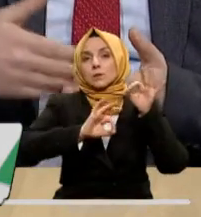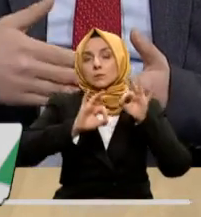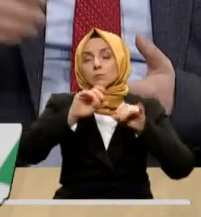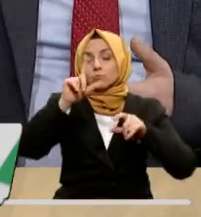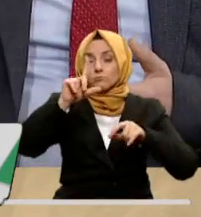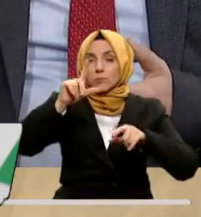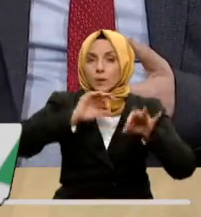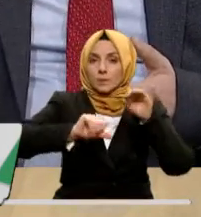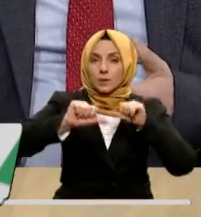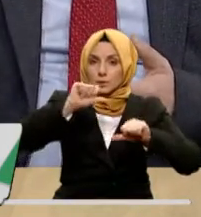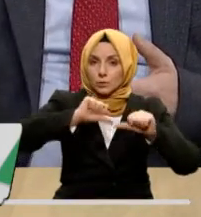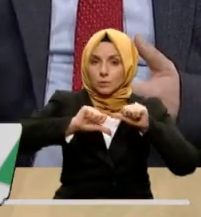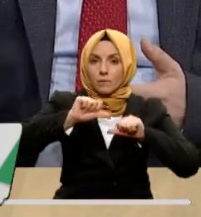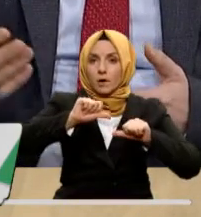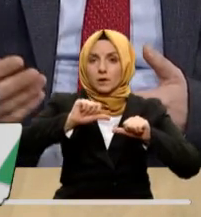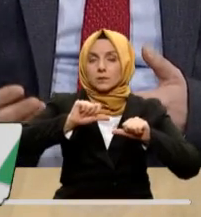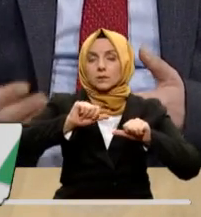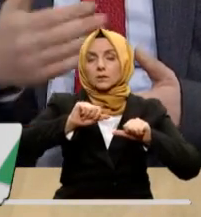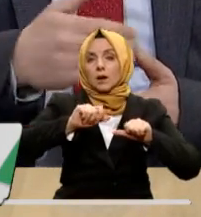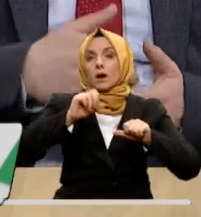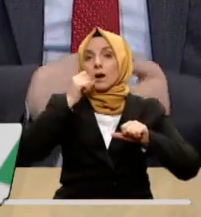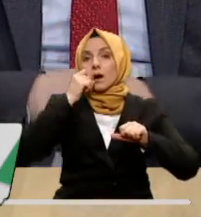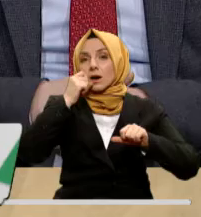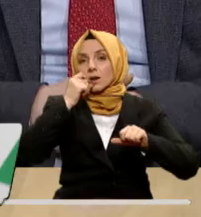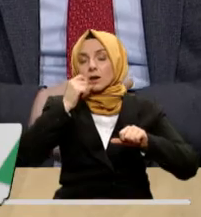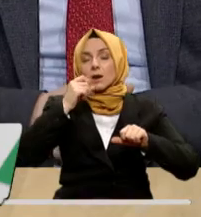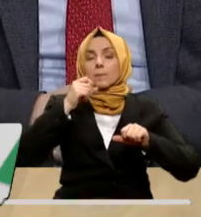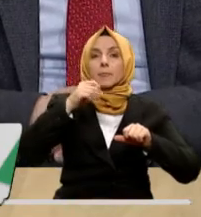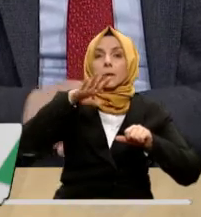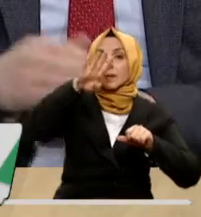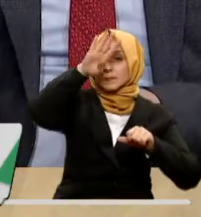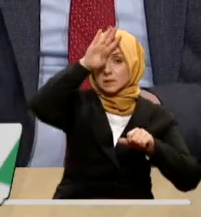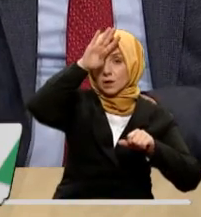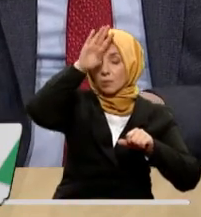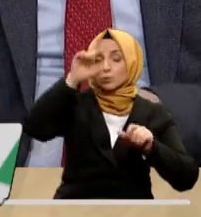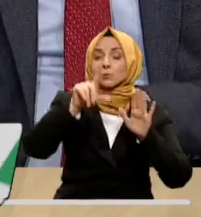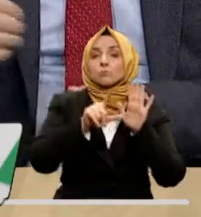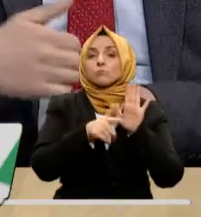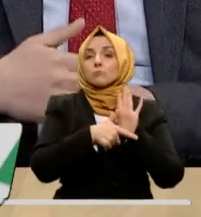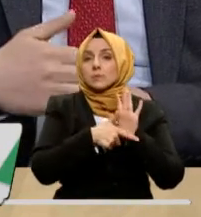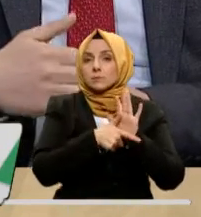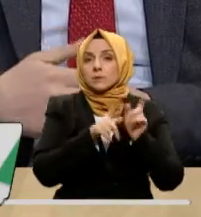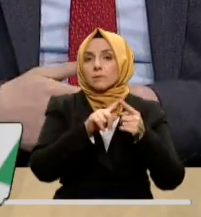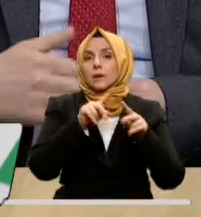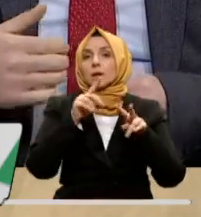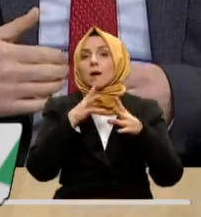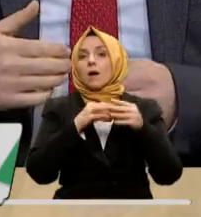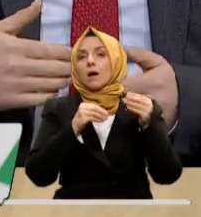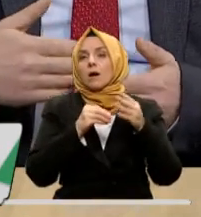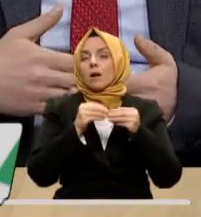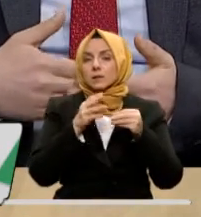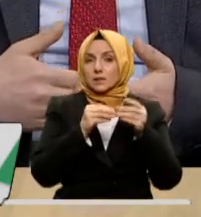süslü tüpleri de o dediğim Ankara İstanbul İzmir ve Adana'da ki Merkezi laboratuvarları gönderiliyor ve testler yapılıyor